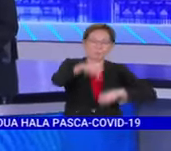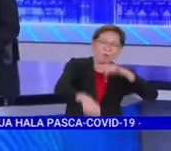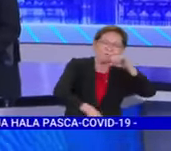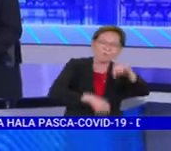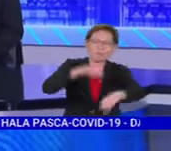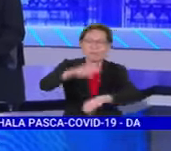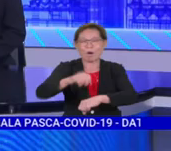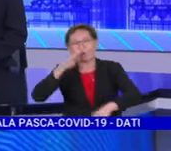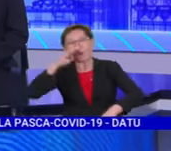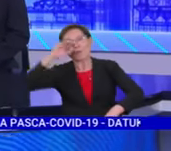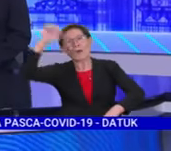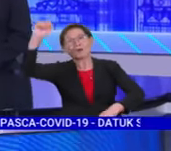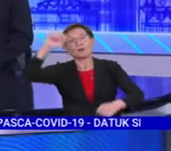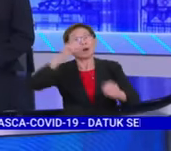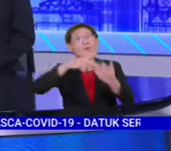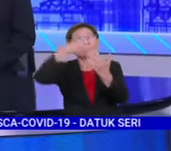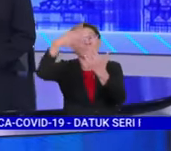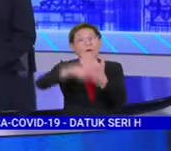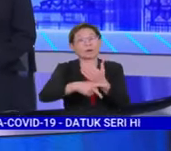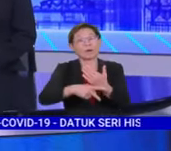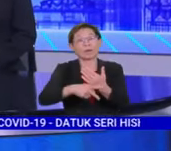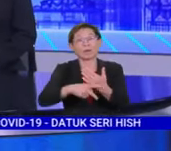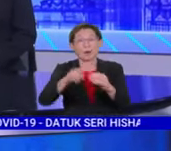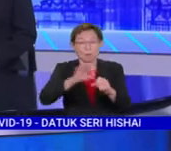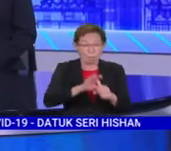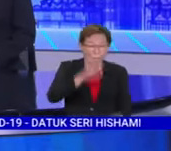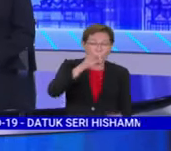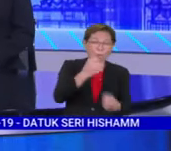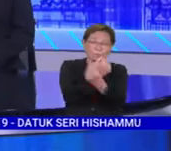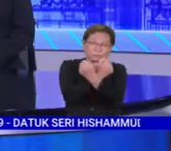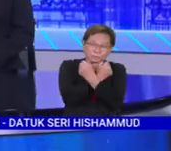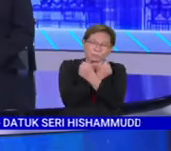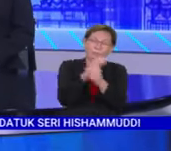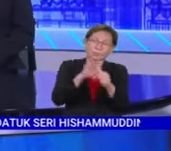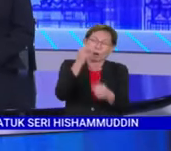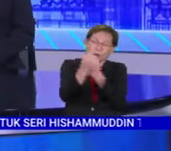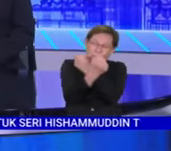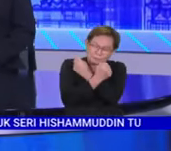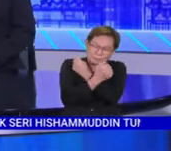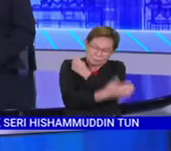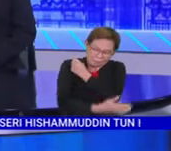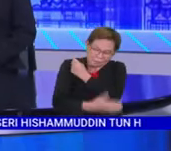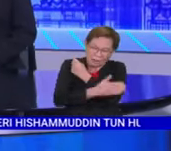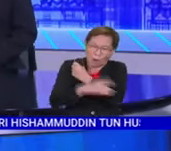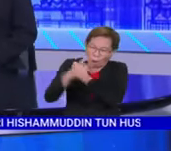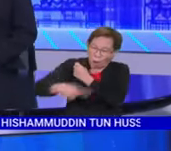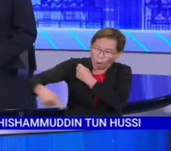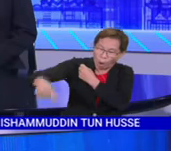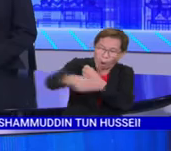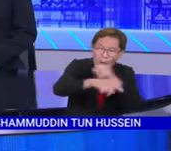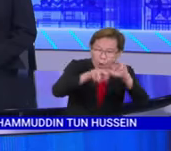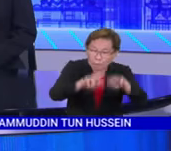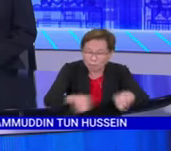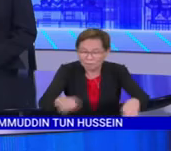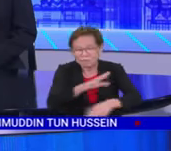Merdeka. Program itu bertujuan untuk menyemarakkan semangat patriotik dalam kalangan pelajar di samping